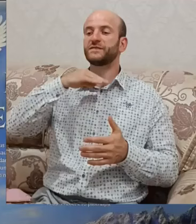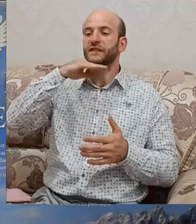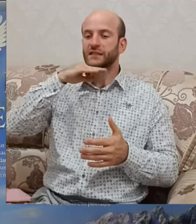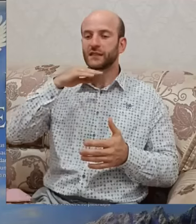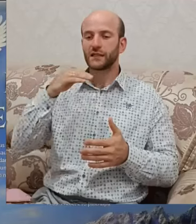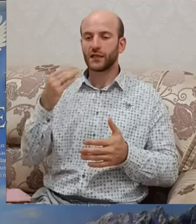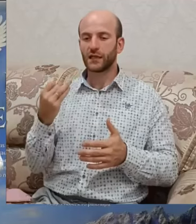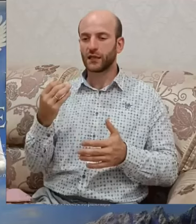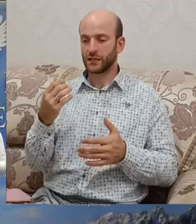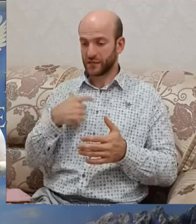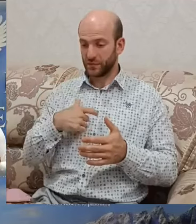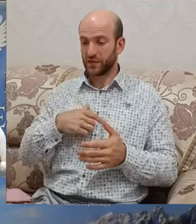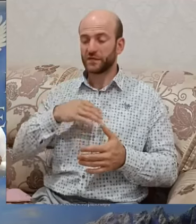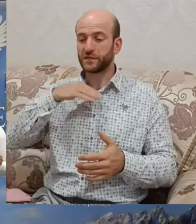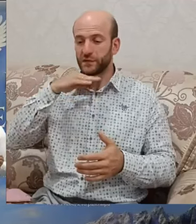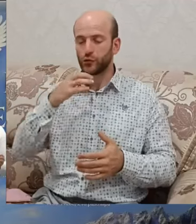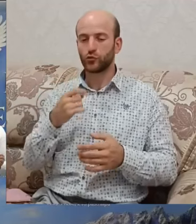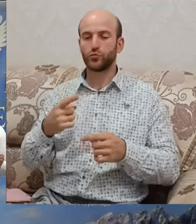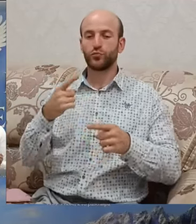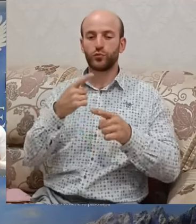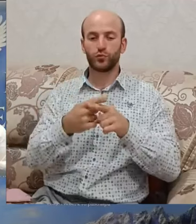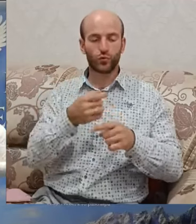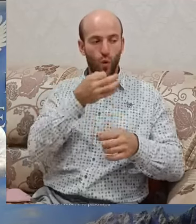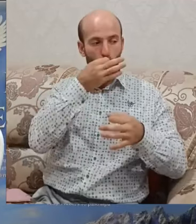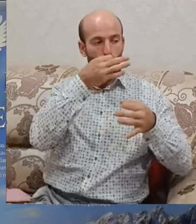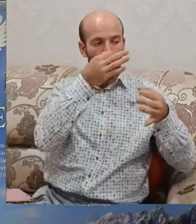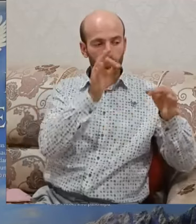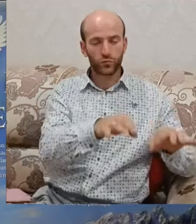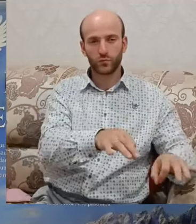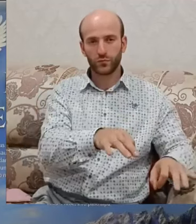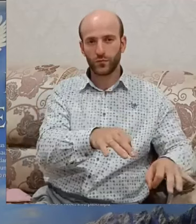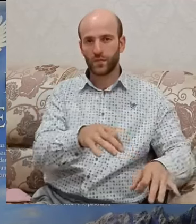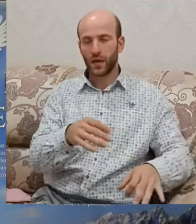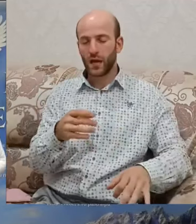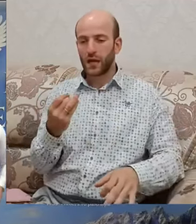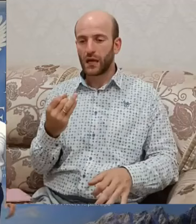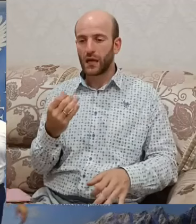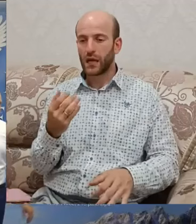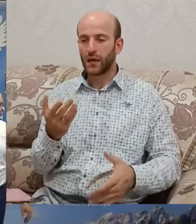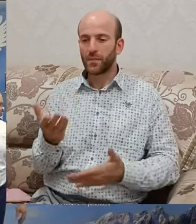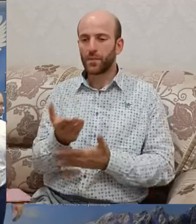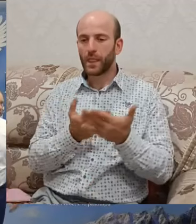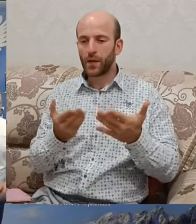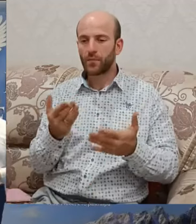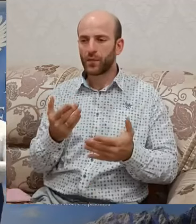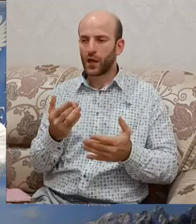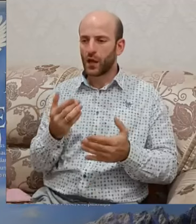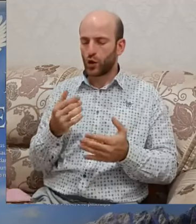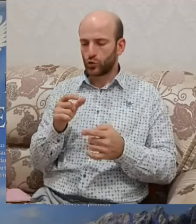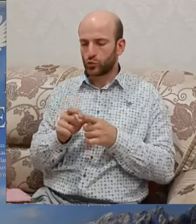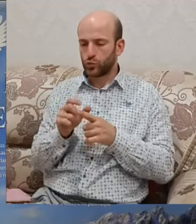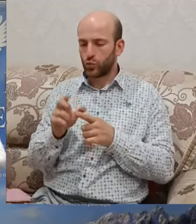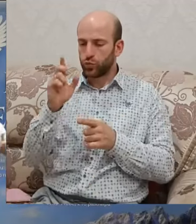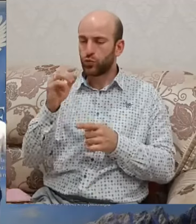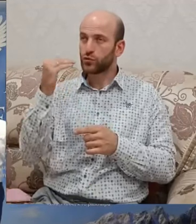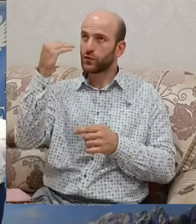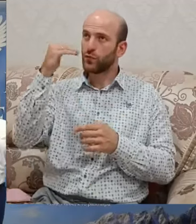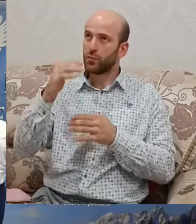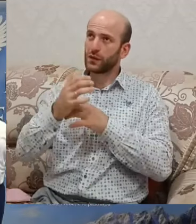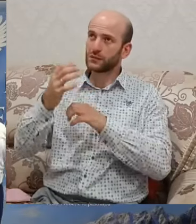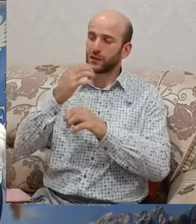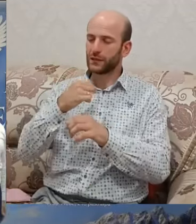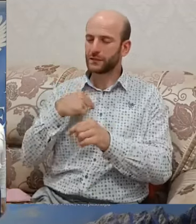truputėlį vykdyti žinia. Немножко исполнять послание. Bet mes turim išpildyti žinia. Но мы должны исполнить послание. И turi išsireikšti mūsų